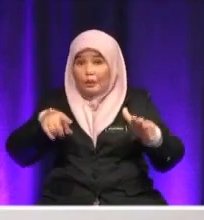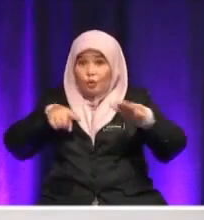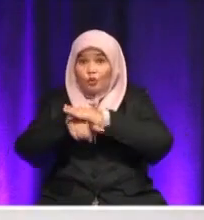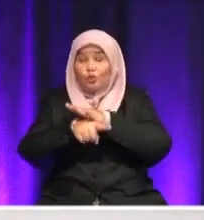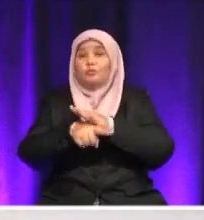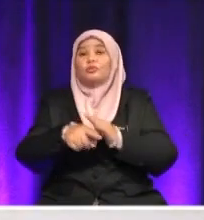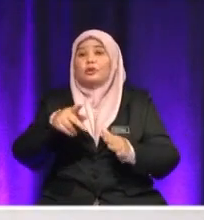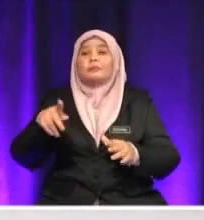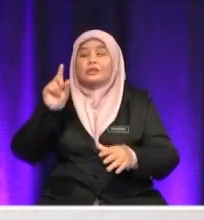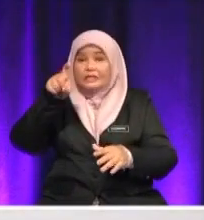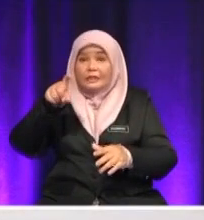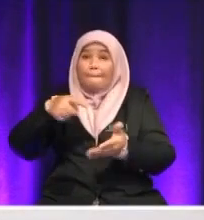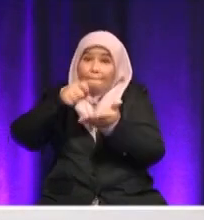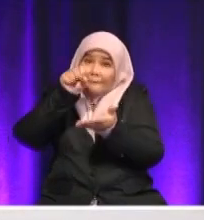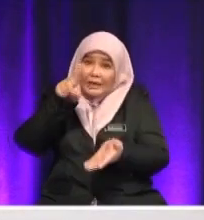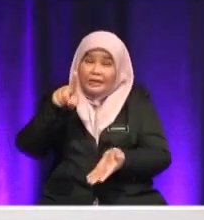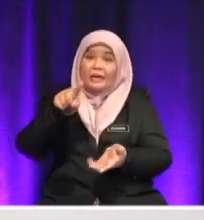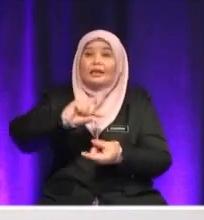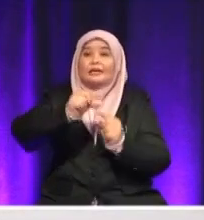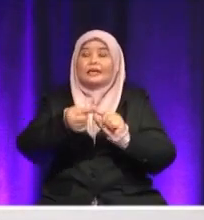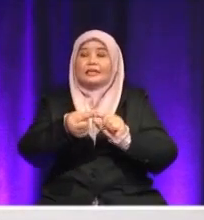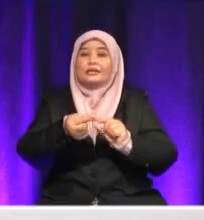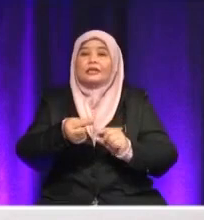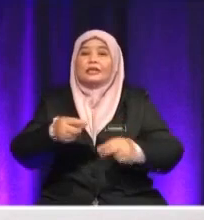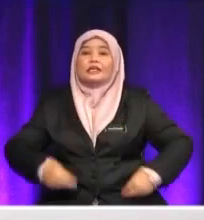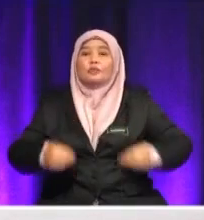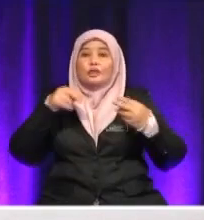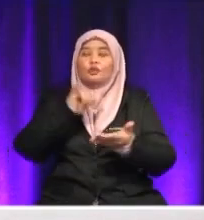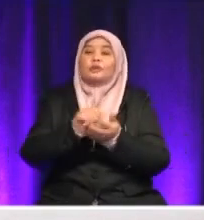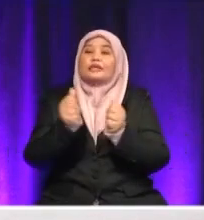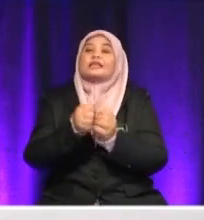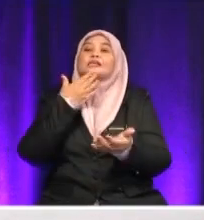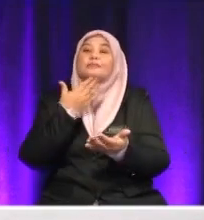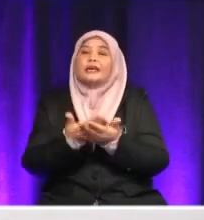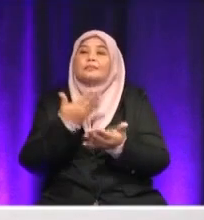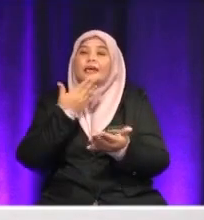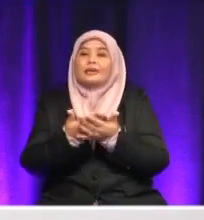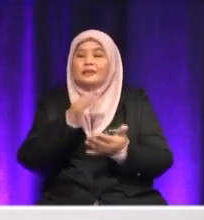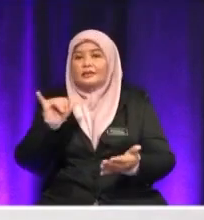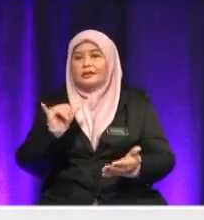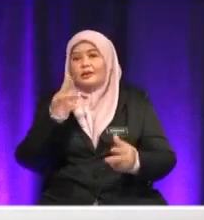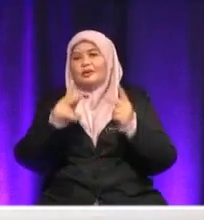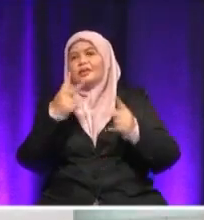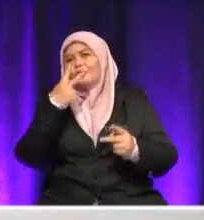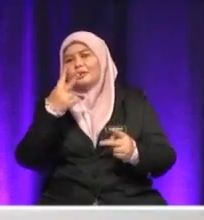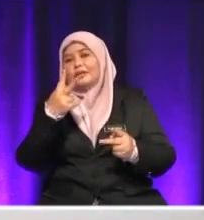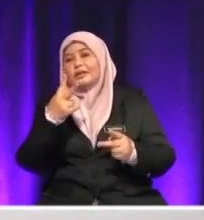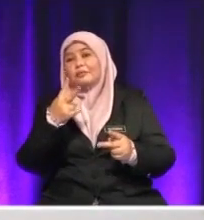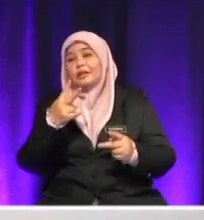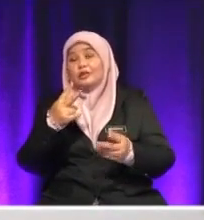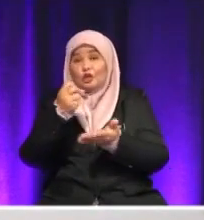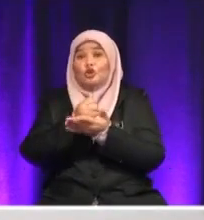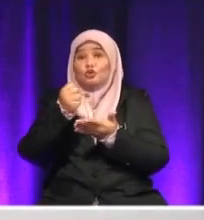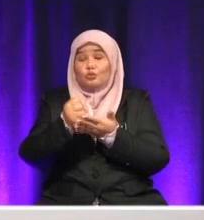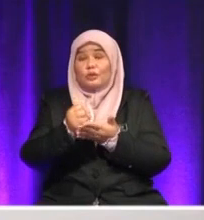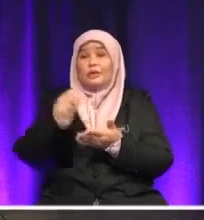menunaikan bayaran ganti nyawa itu dengan sebaik-baiknya. Okey, kalau Hakim tengok, ini daripada surah Al-Baqarah